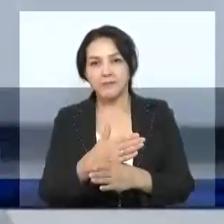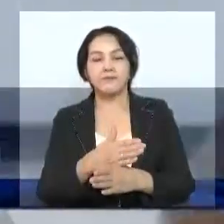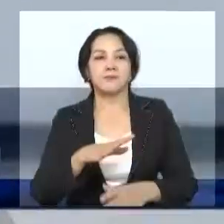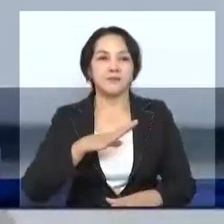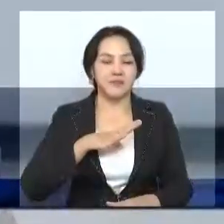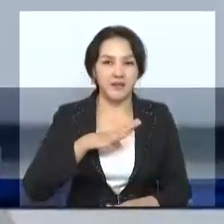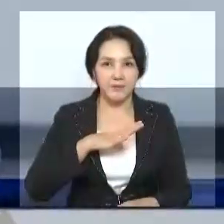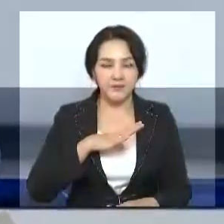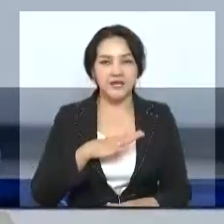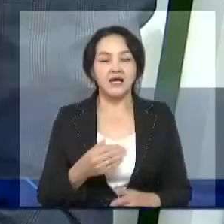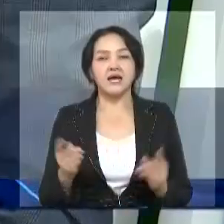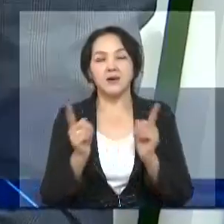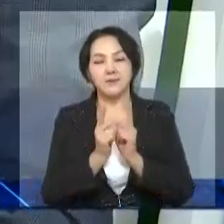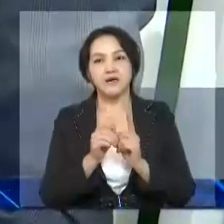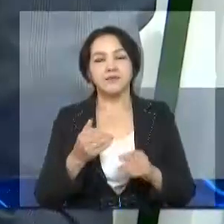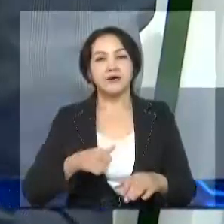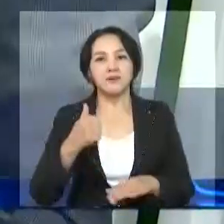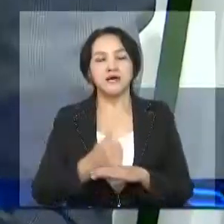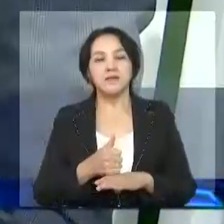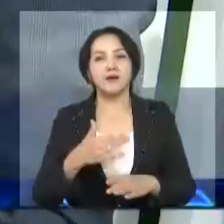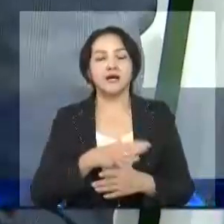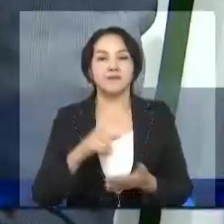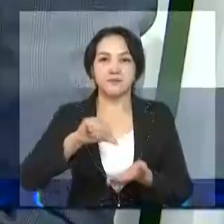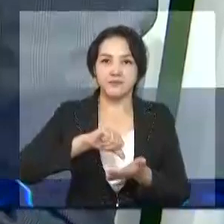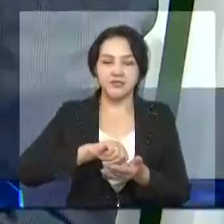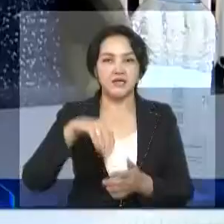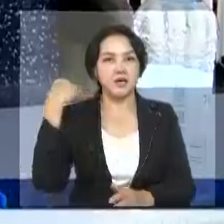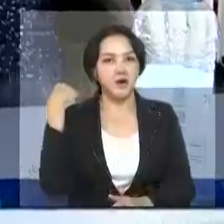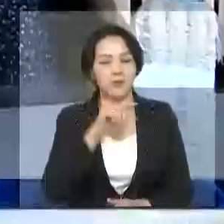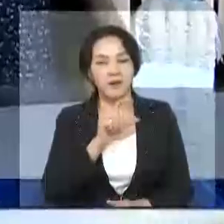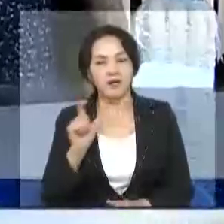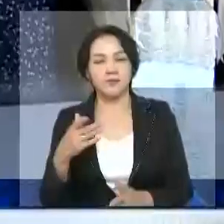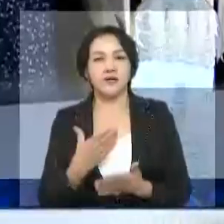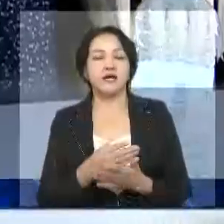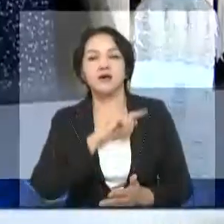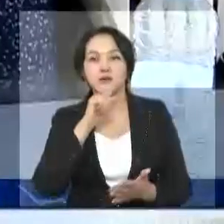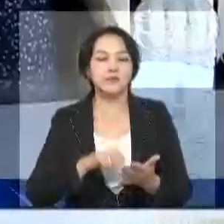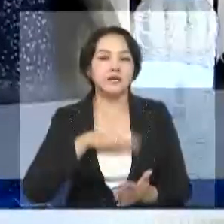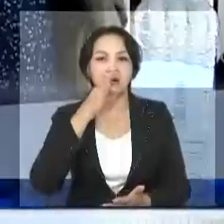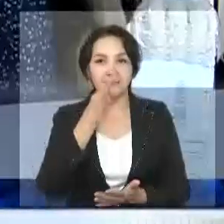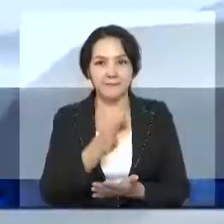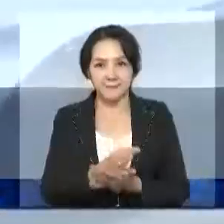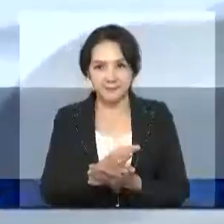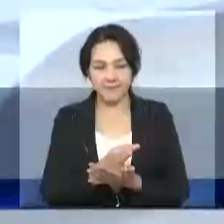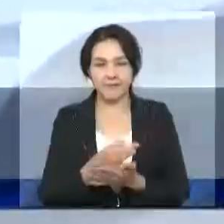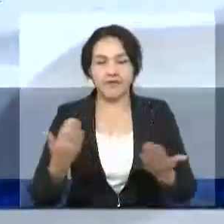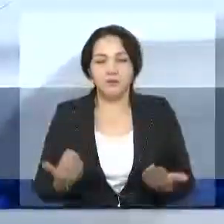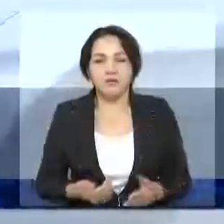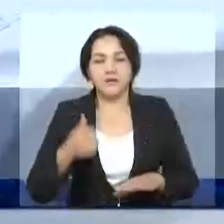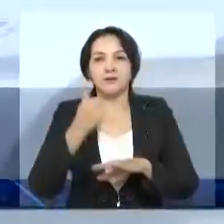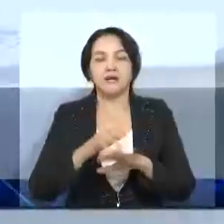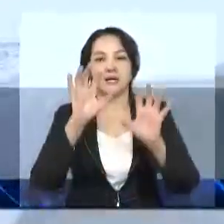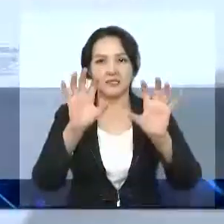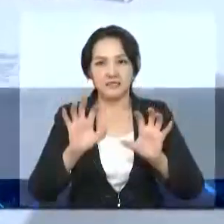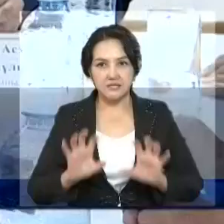мәселелері толғандырады. Қабылдауға мемлекет органдарының басшылары қатысып, ақтөбеліктердің мазалайтын сұрақтарына жауап берді. Өңір басшысы заң